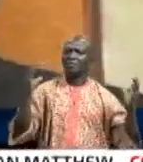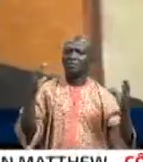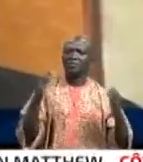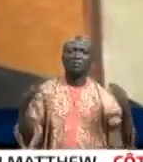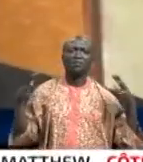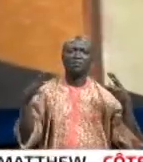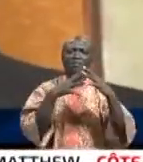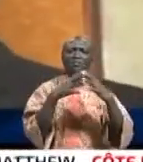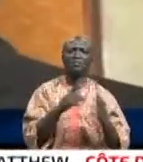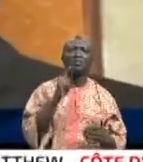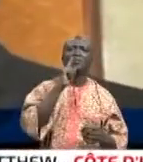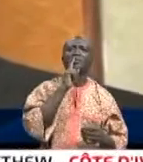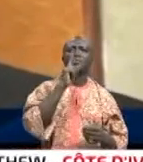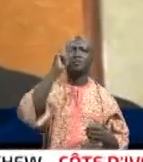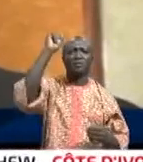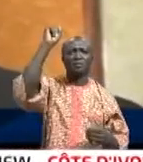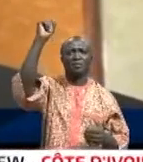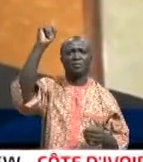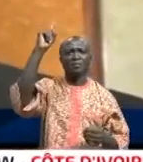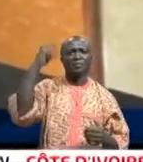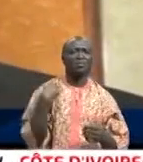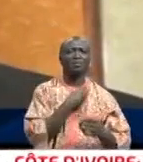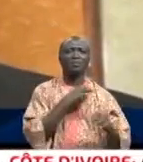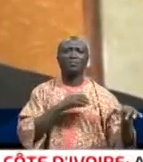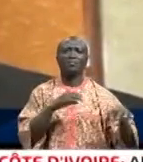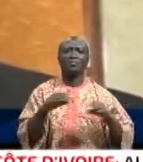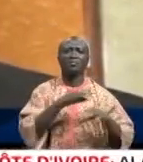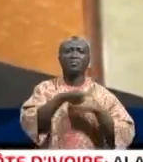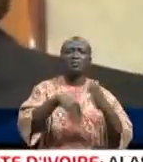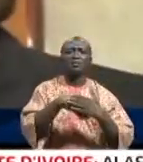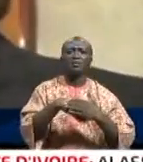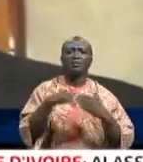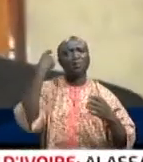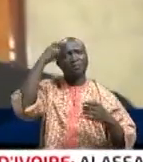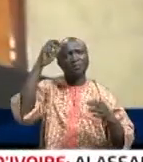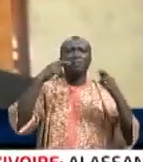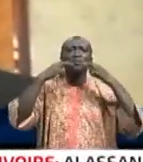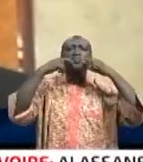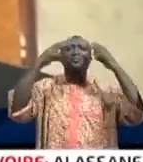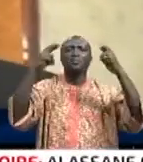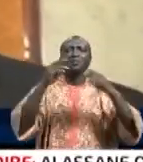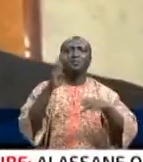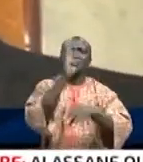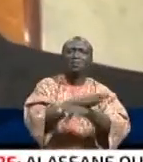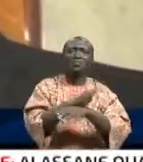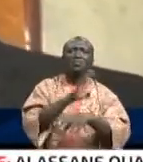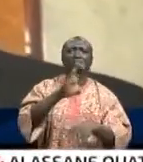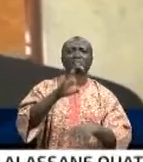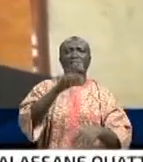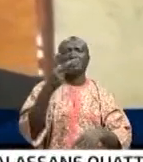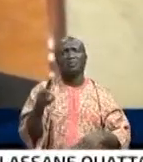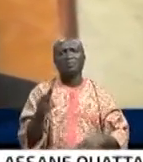inch'Allah on fera tout pour être le matin samedi tous les matchs sont